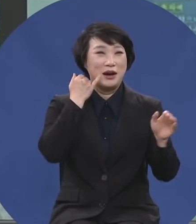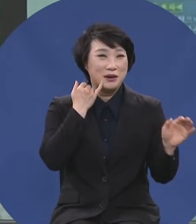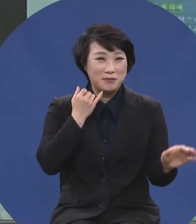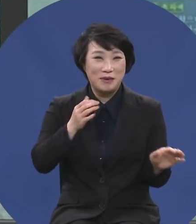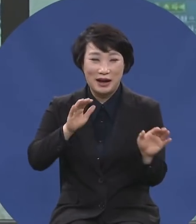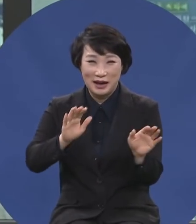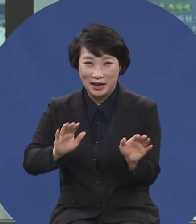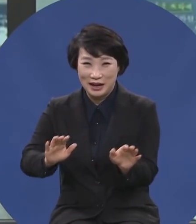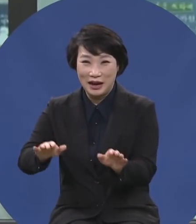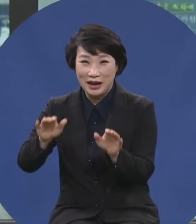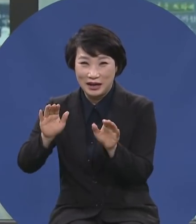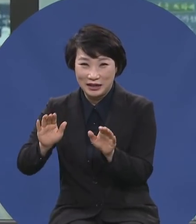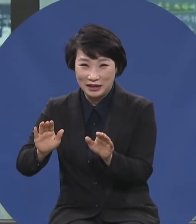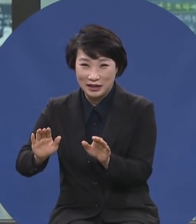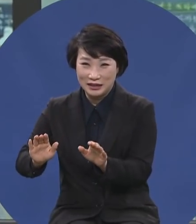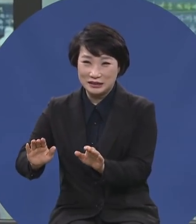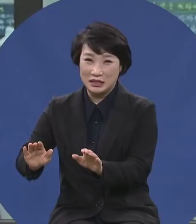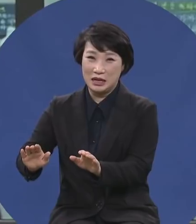고요한